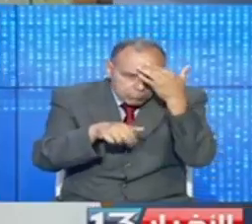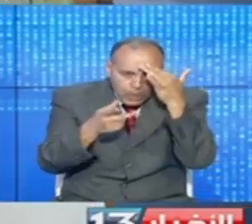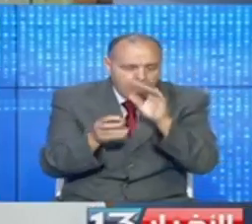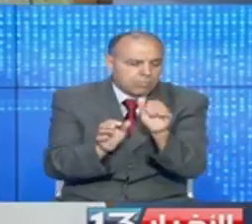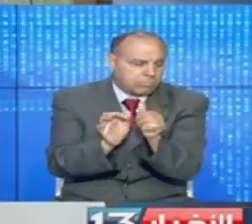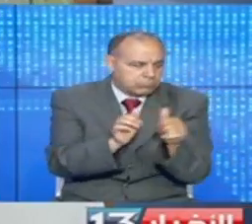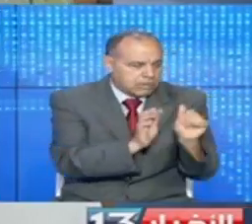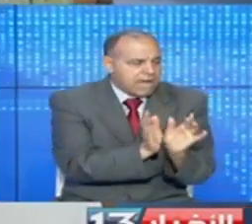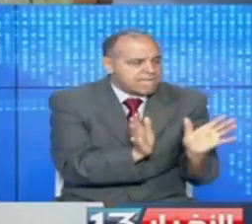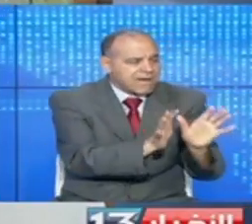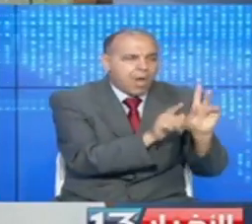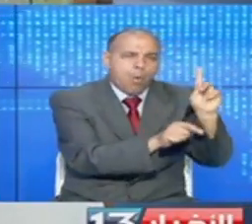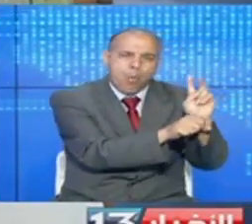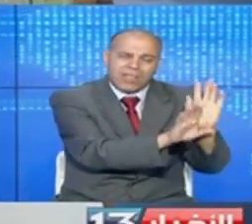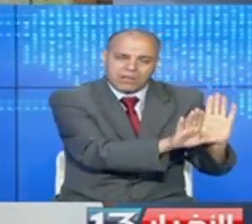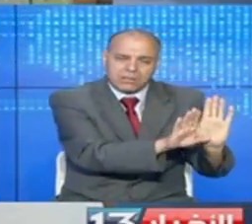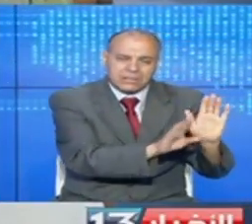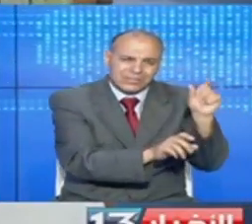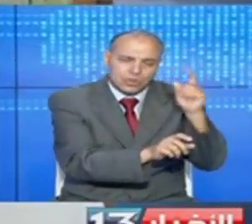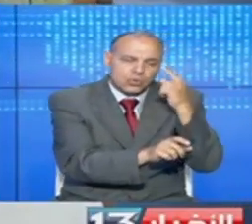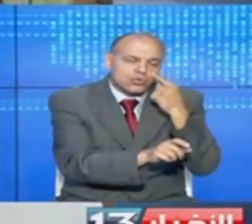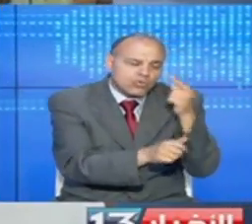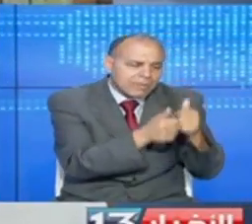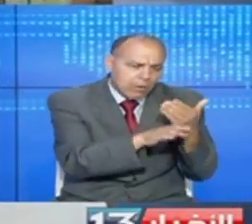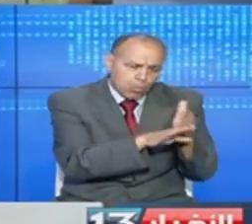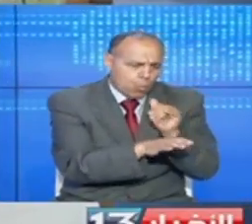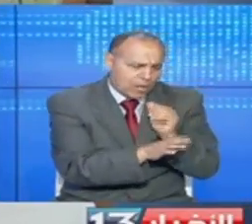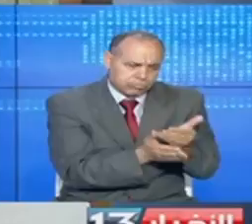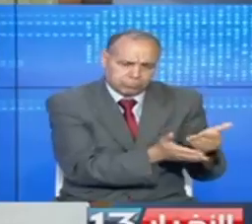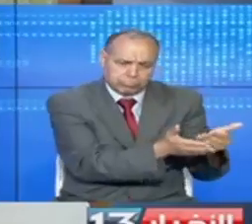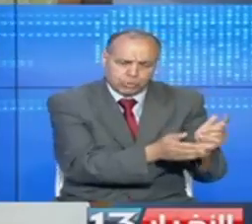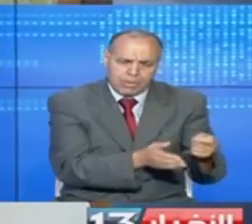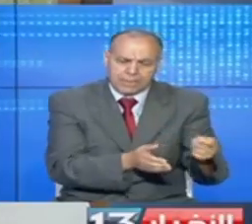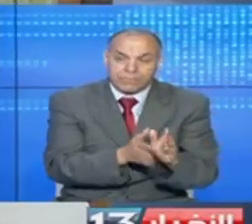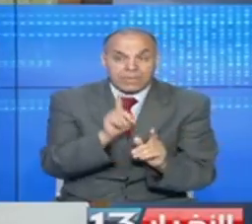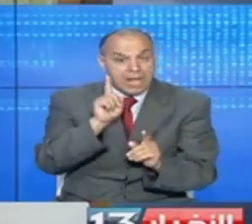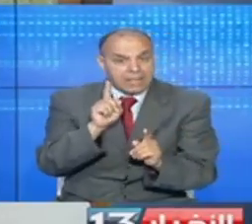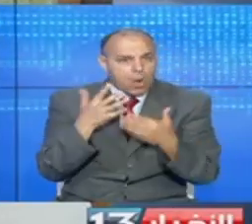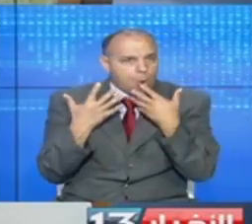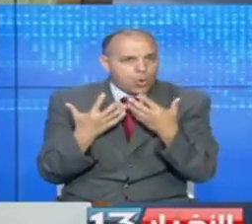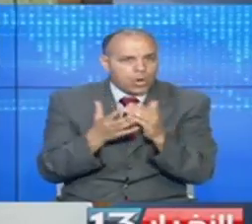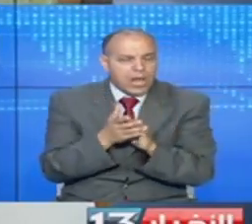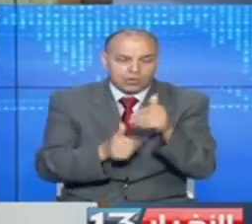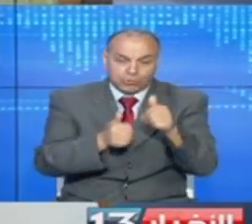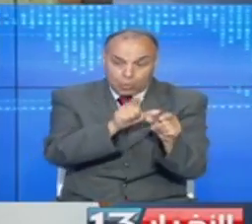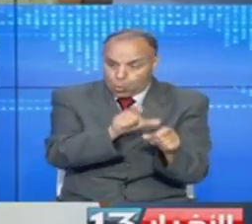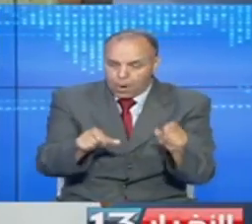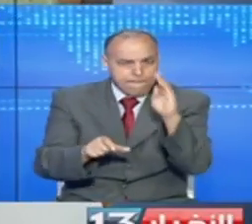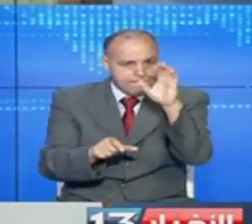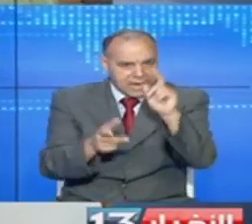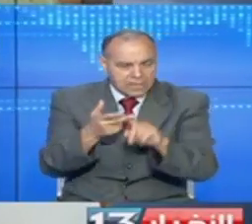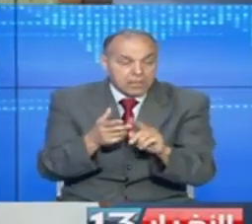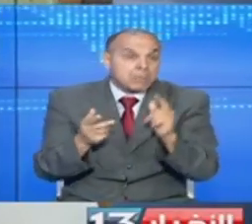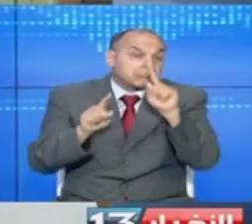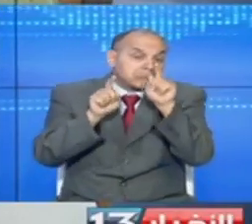والكل، عندنا فضاء هذاك نعزلوا فيه التلميذ يواصل امتحاناته بشكل عادي. بالنسبة توا للمترشحين للبكالوريا، في